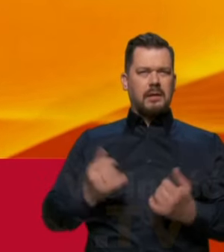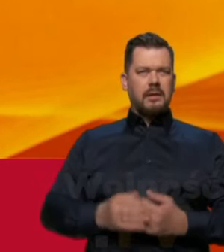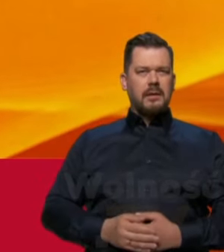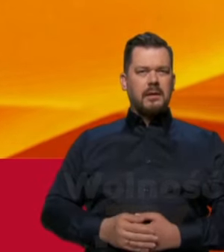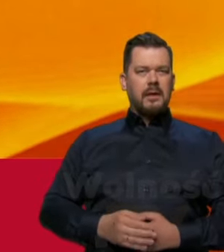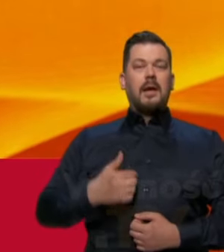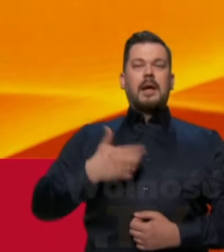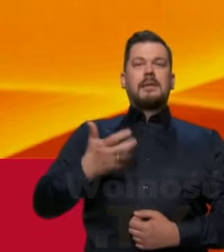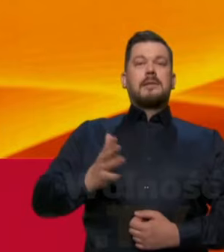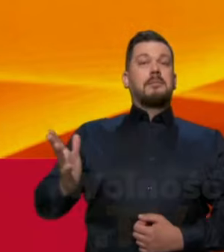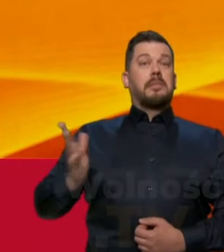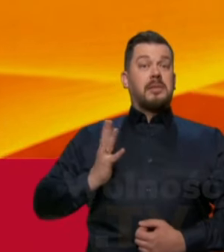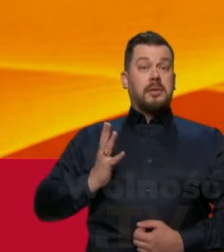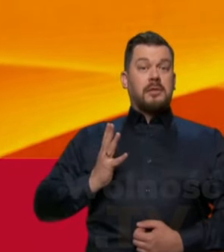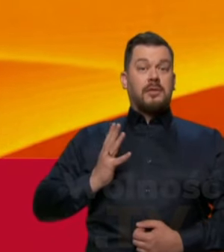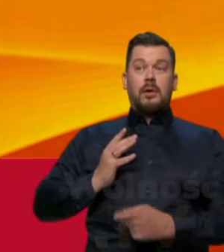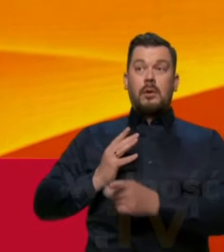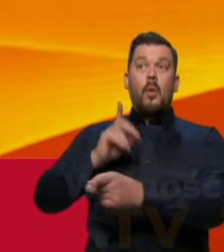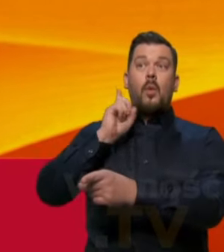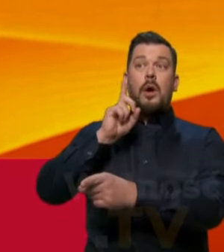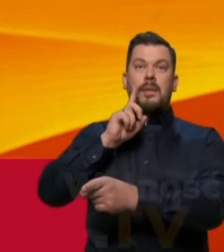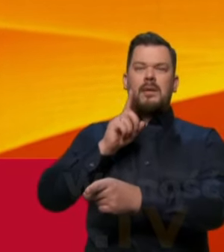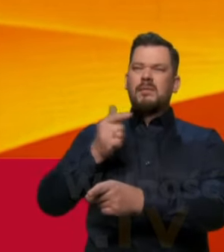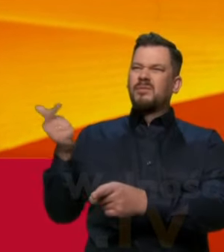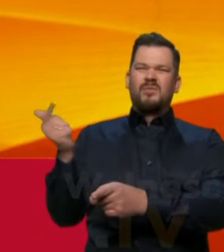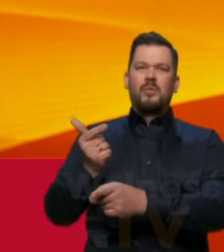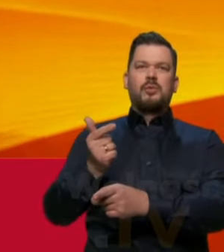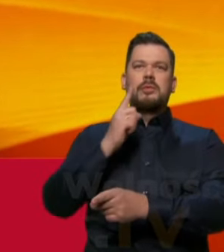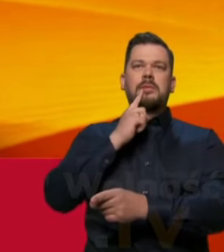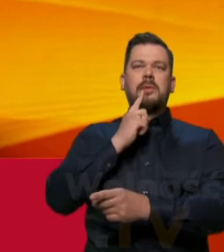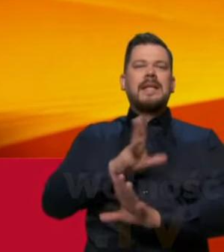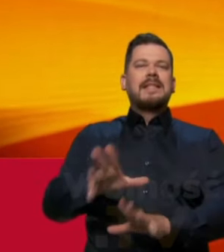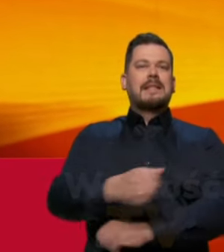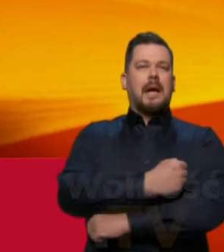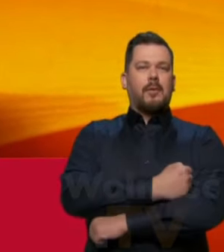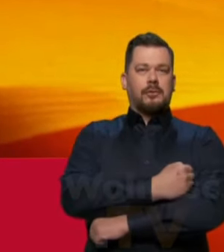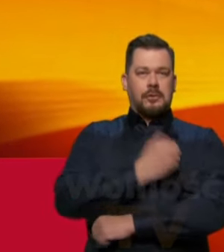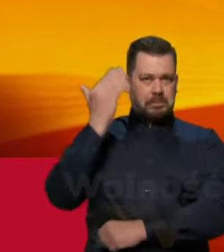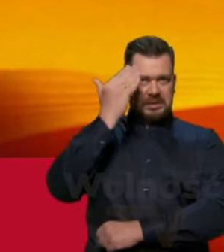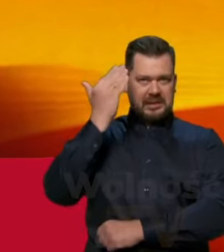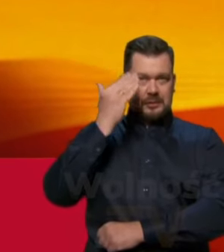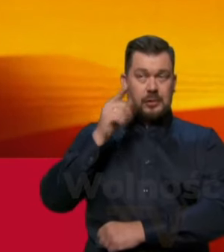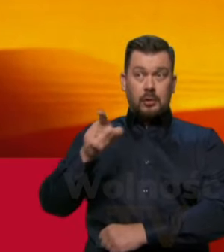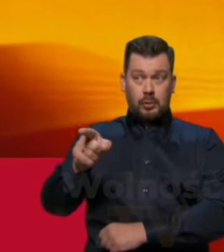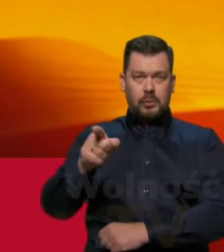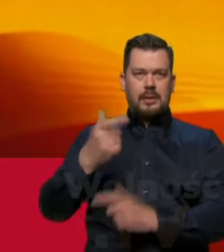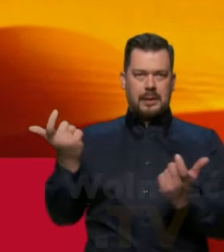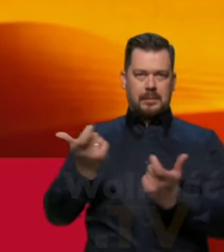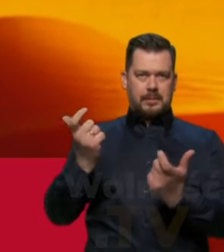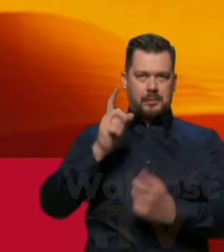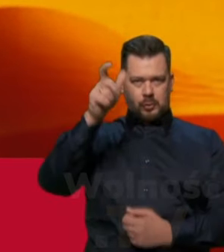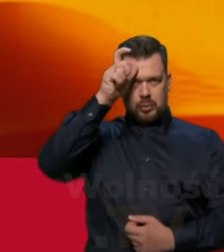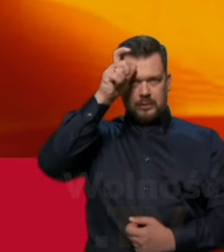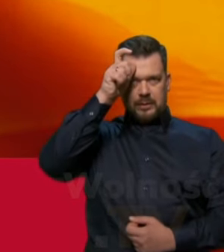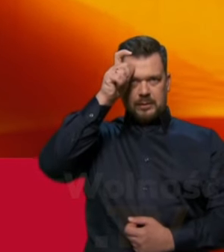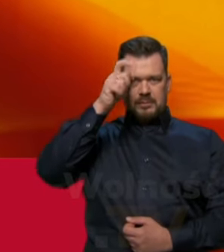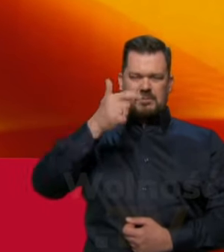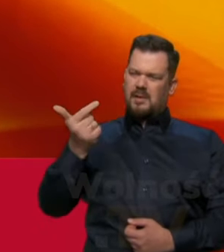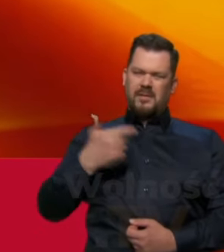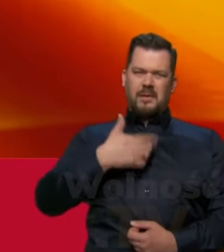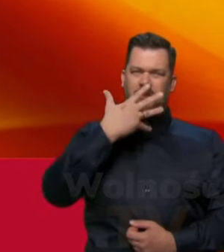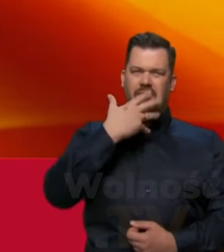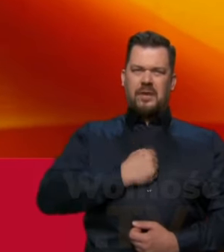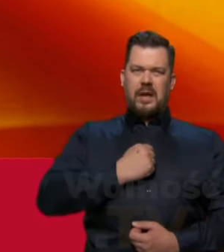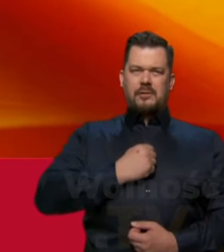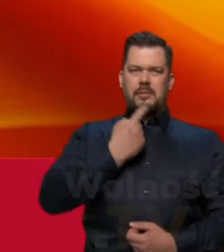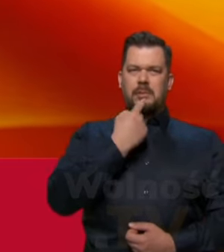jeżeli mamy być bezpieczni, to temu człowiekowi trzeba założyć kaftan bezpieczeństwa. Po prostu jest pytanie, bo to on nam tutaj zagraża. I trzeba to powiedzieć jasno.